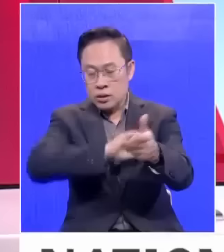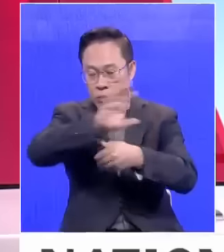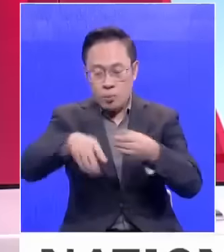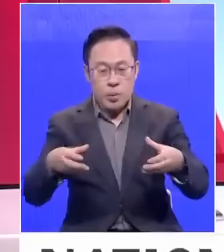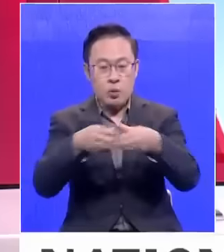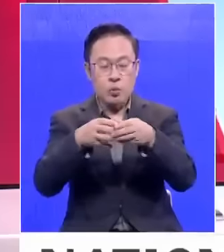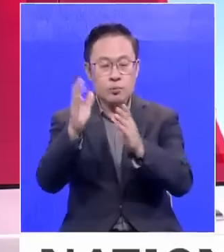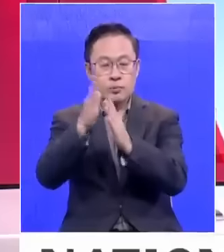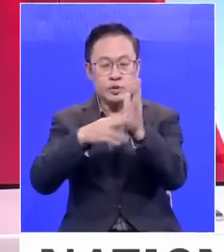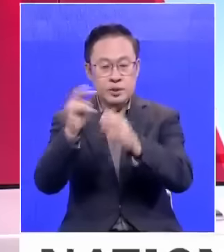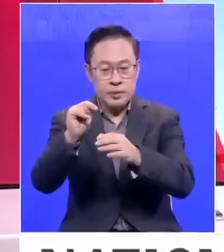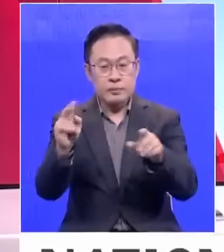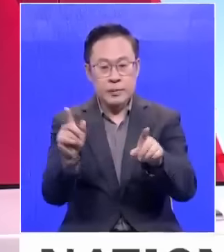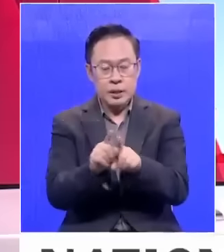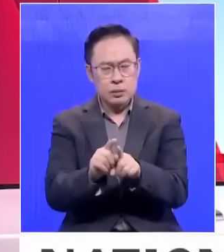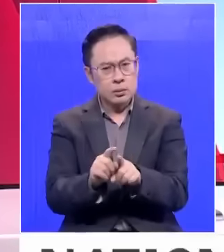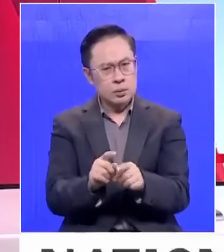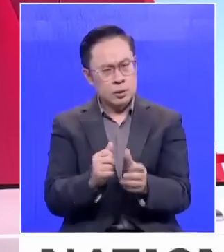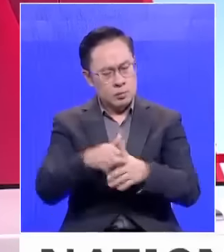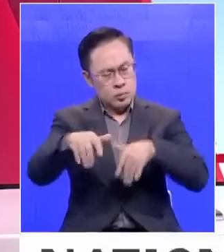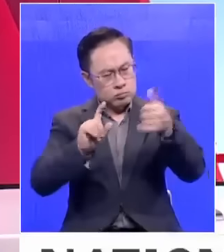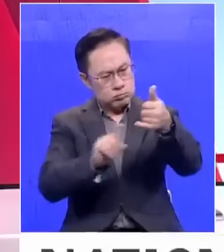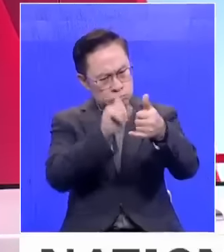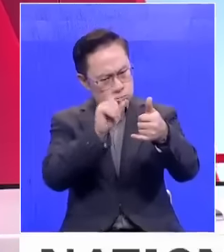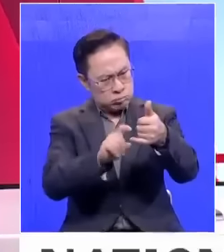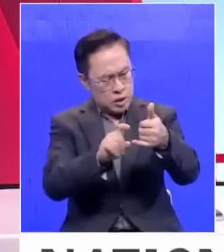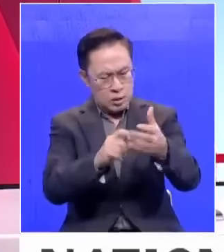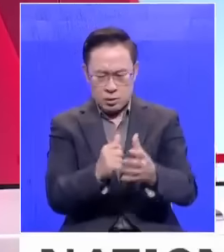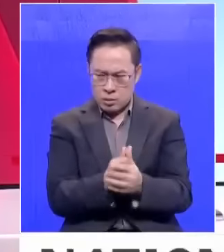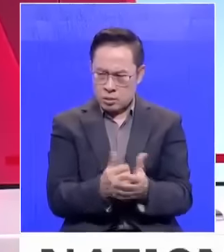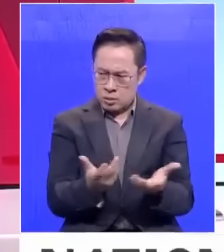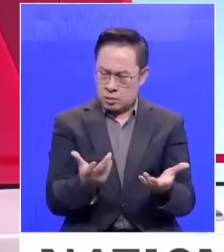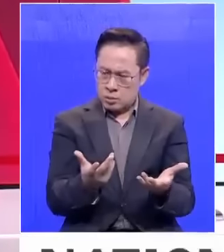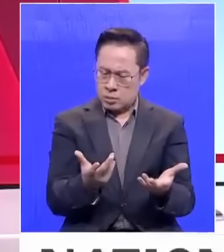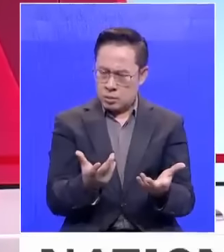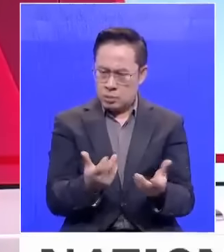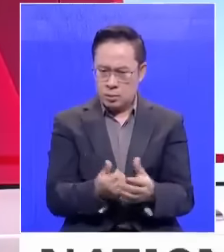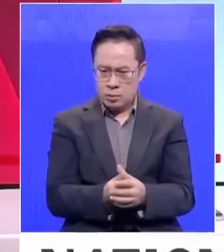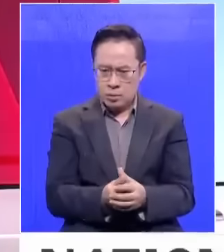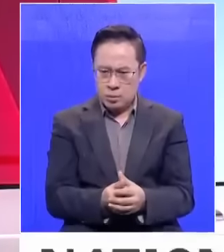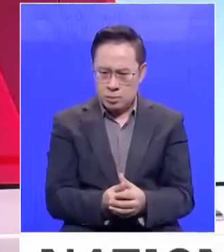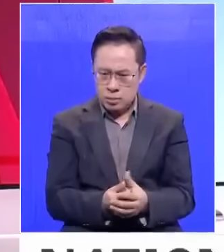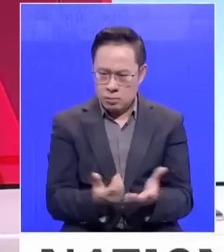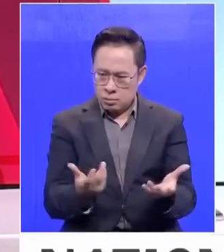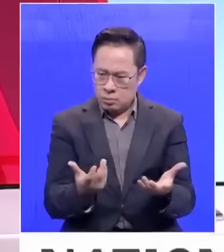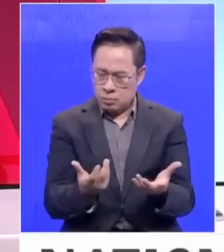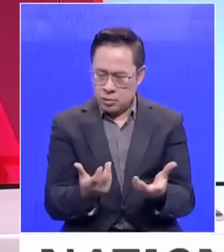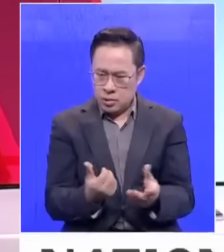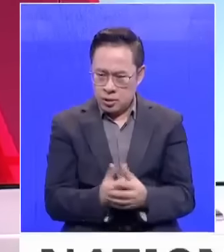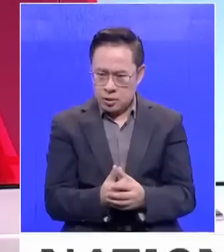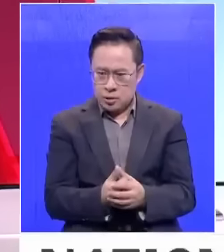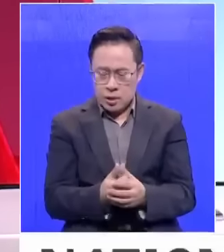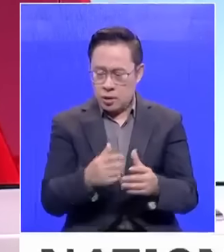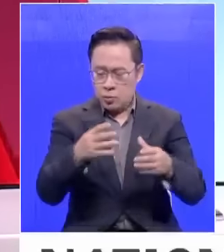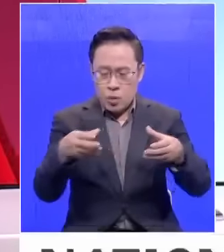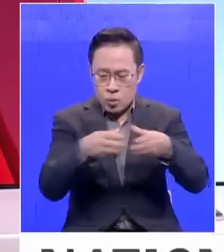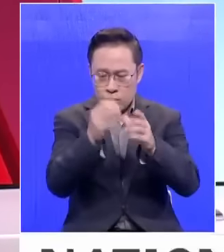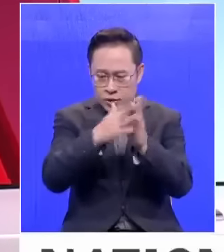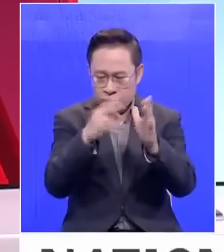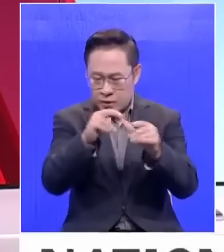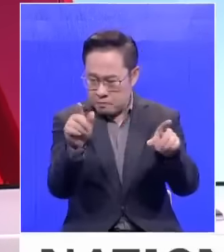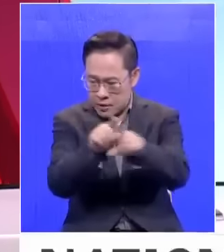ก็มีคนถามขึ้นมาว่าเออแล้วถ้าเกิดเขาจะได้เขาจะสนใจด้วยเหรอ โอ้ก็ต้องสนใจนะ ใครตั้งคำถามเพราะตอนได้มาหล